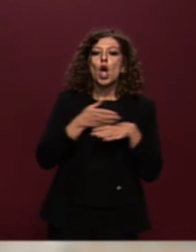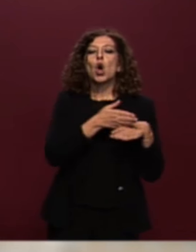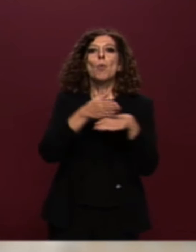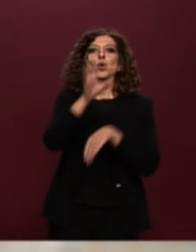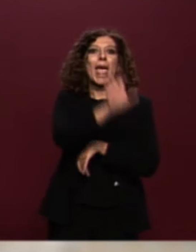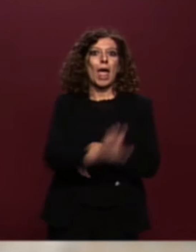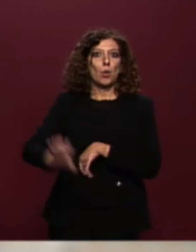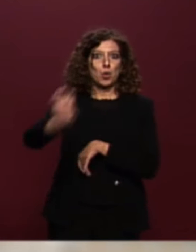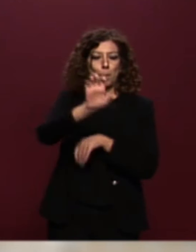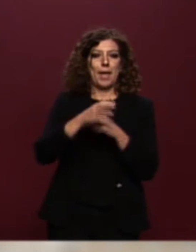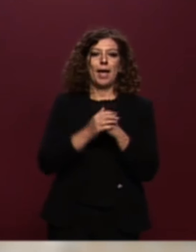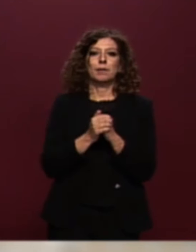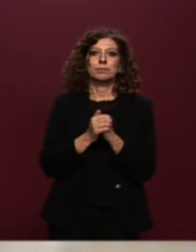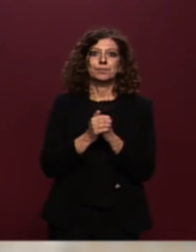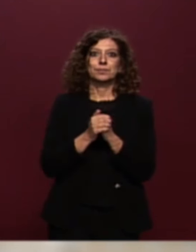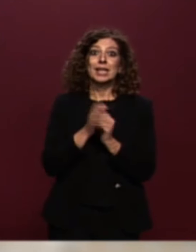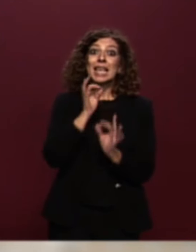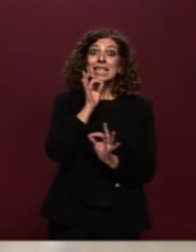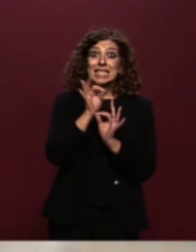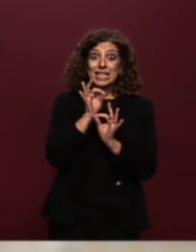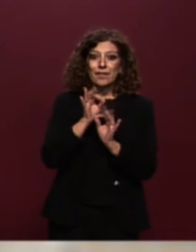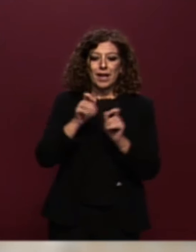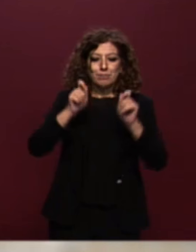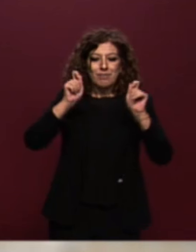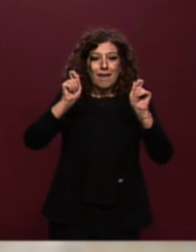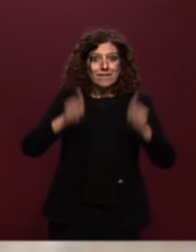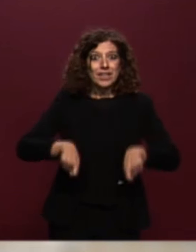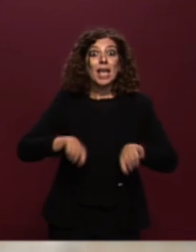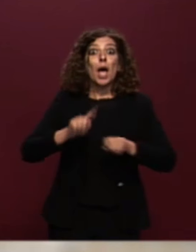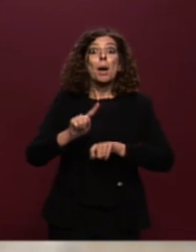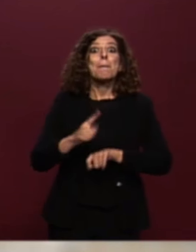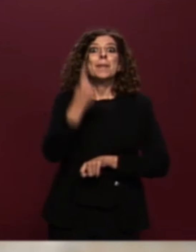che a partire da 1 gennaio